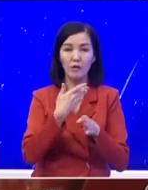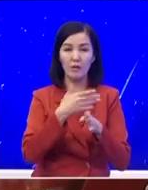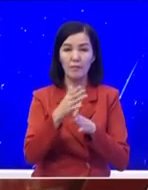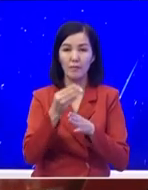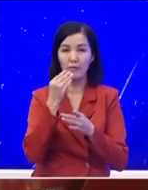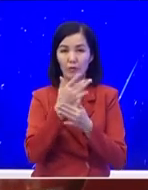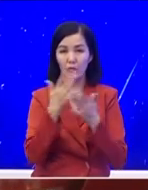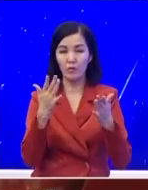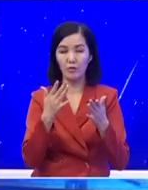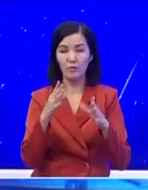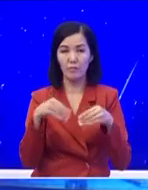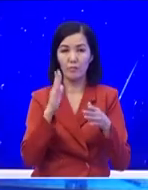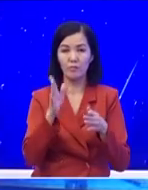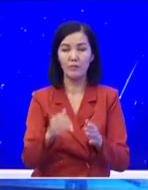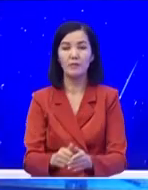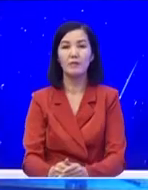эти продукты.